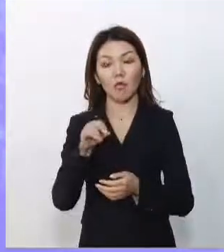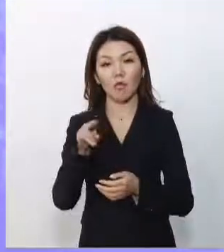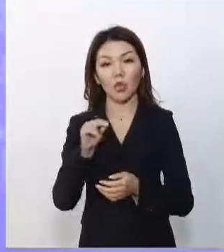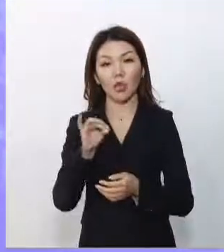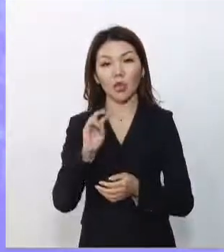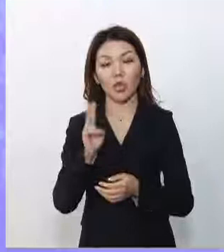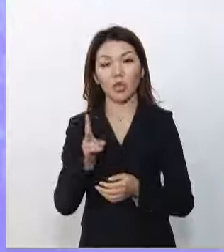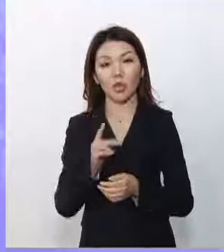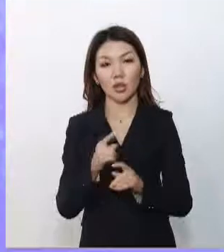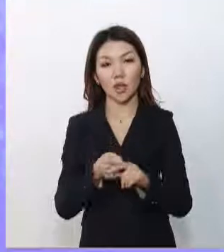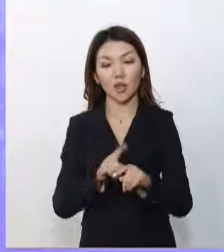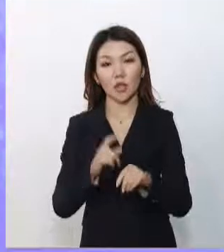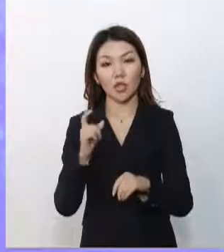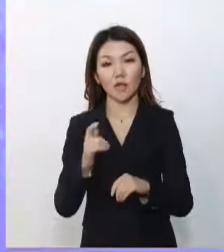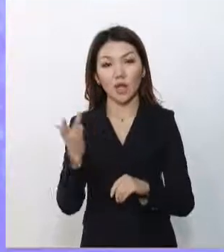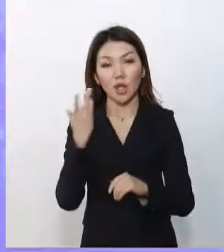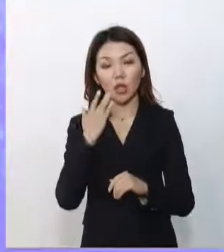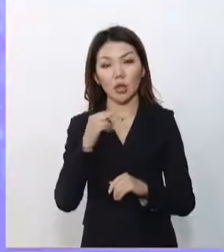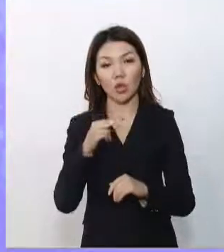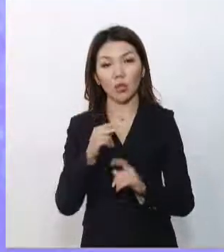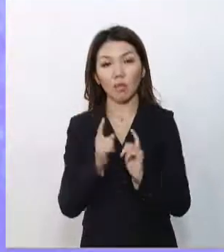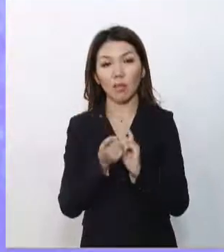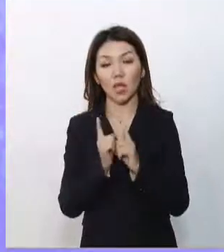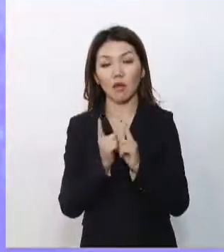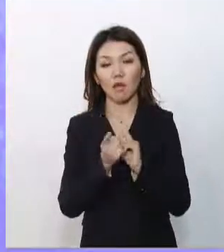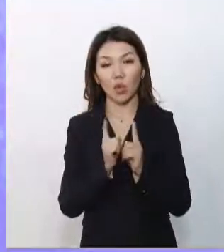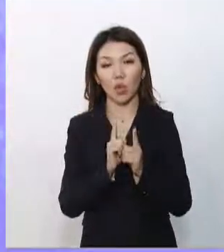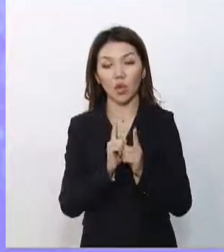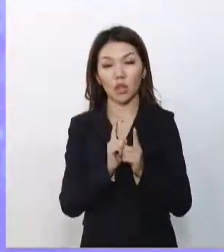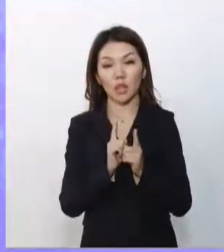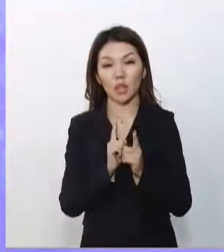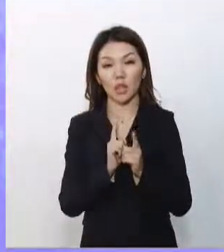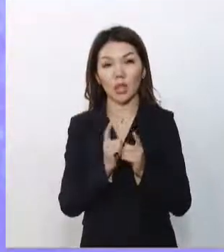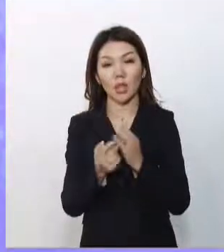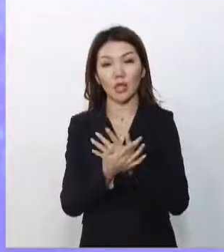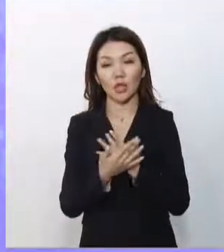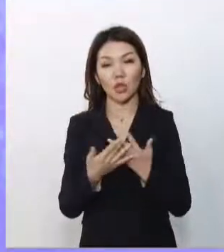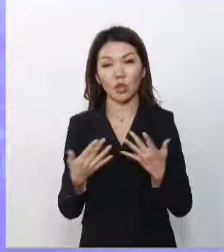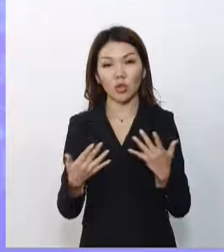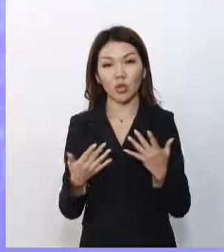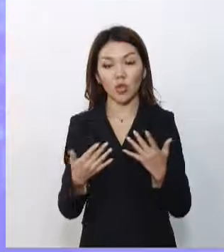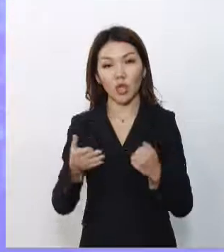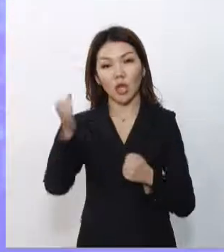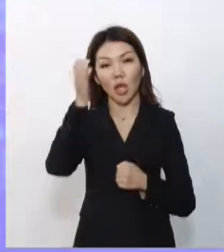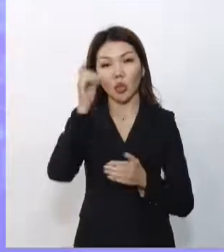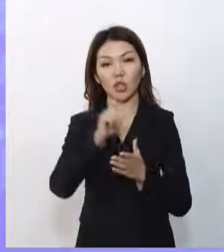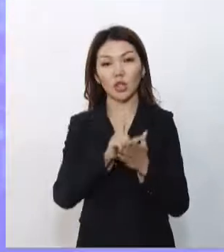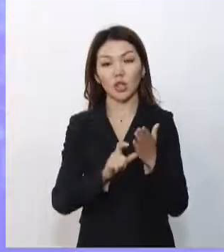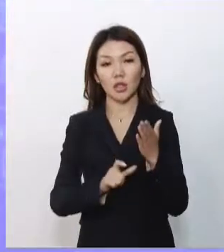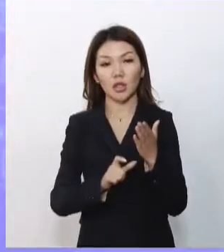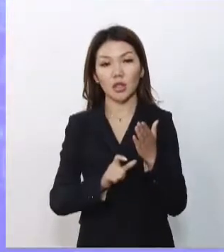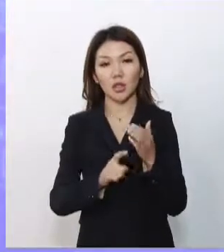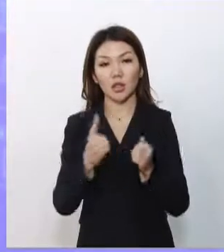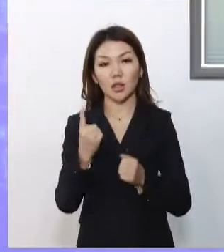Переводчик – человек, который переводит литературные произведения, научные статьи с